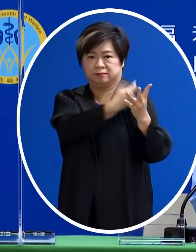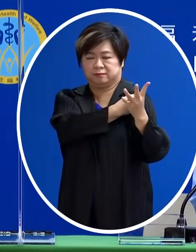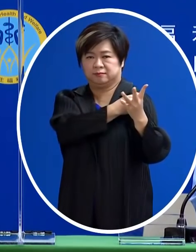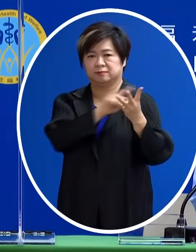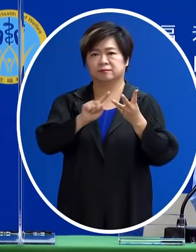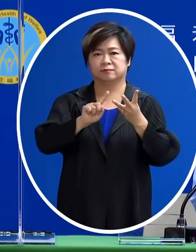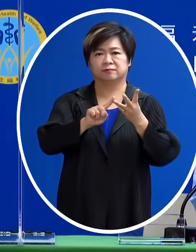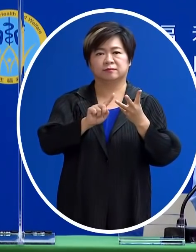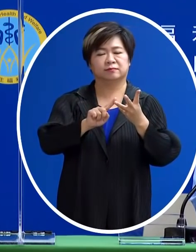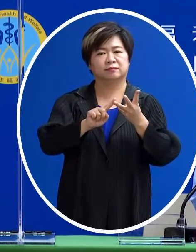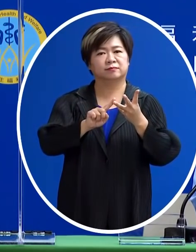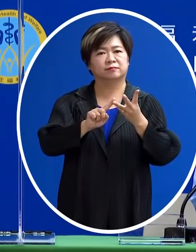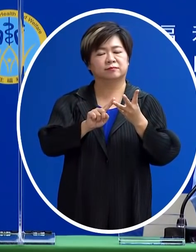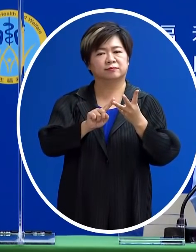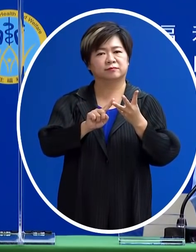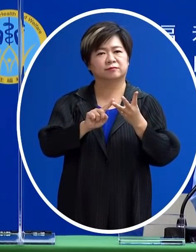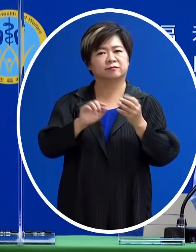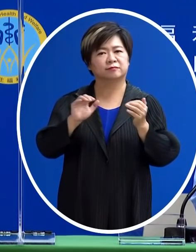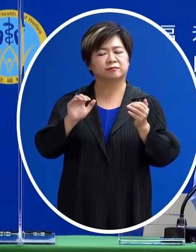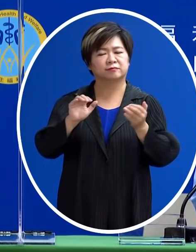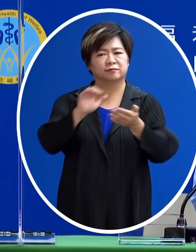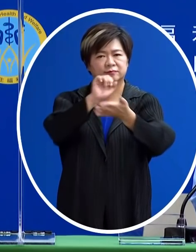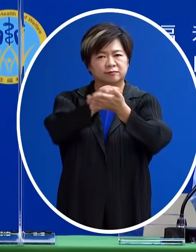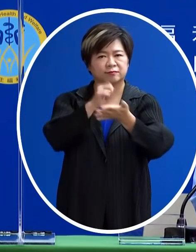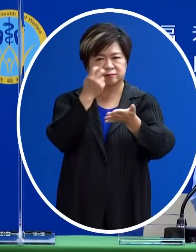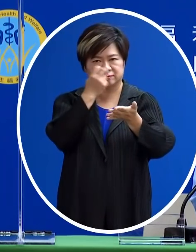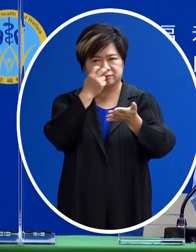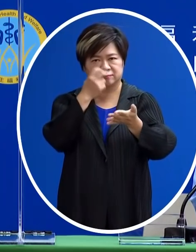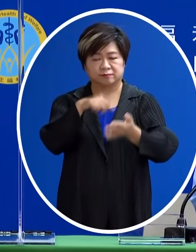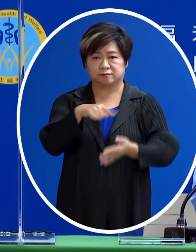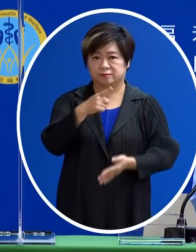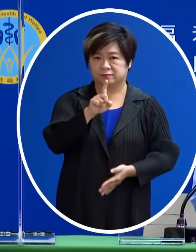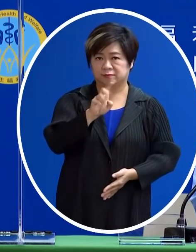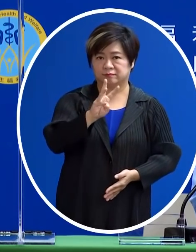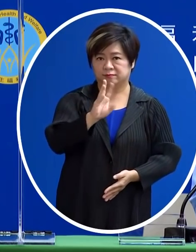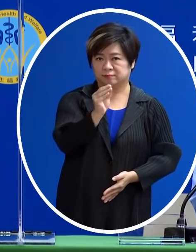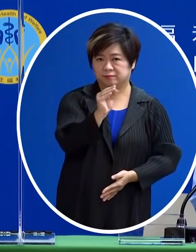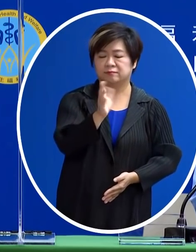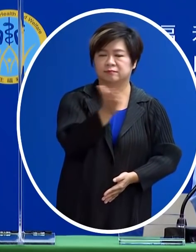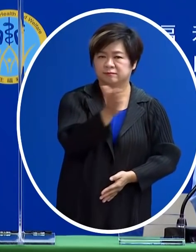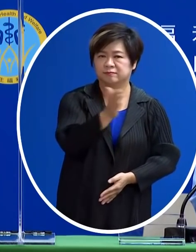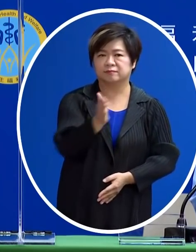分应该是113万左右，嘿。